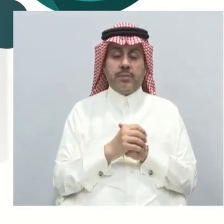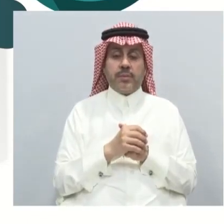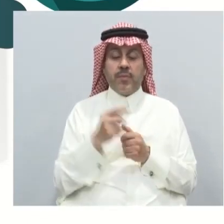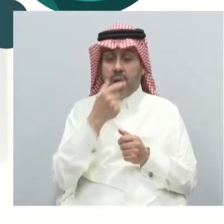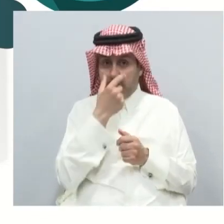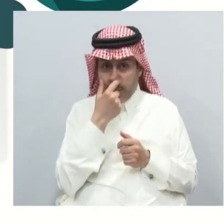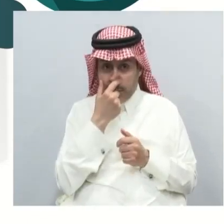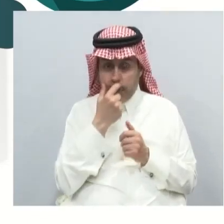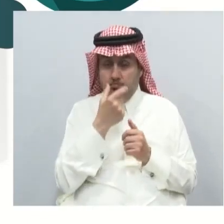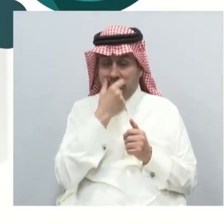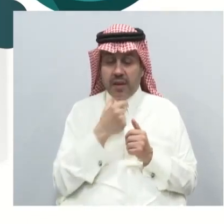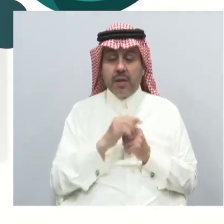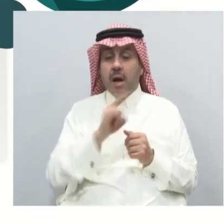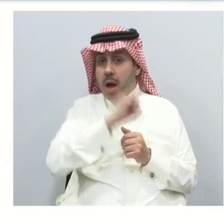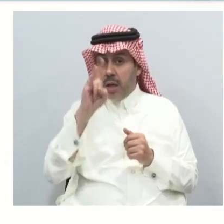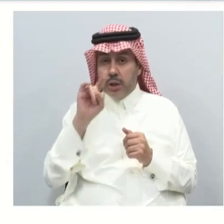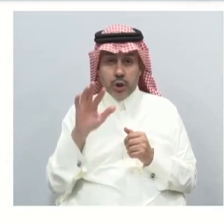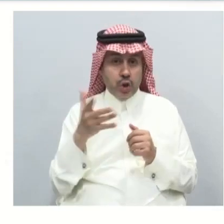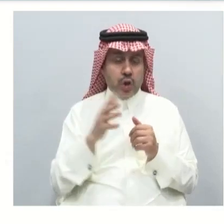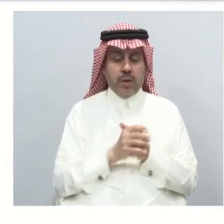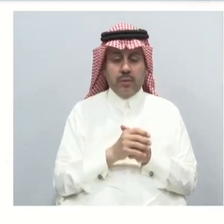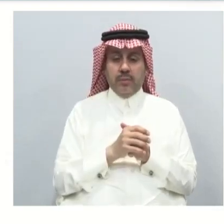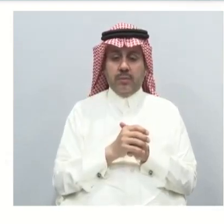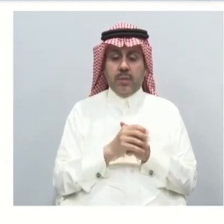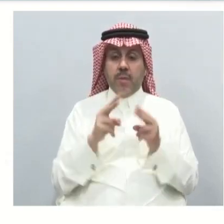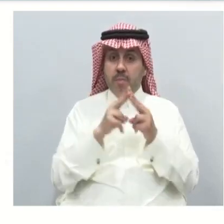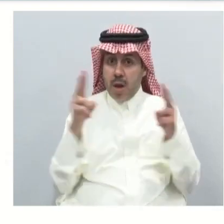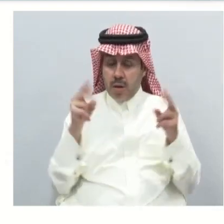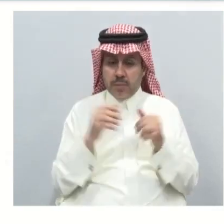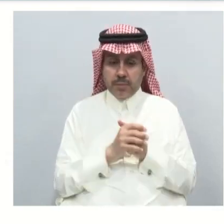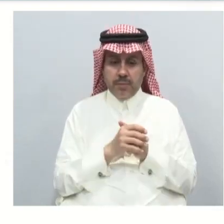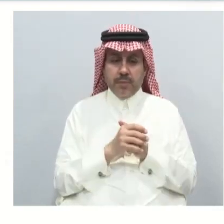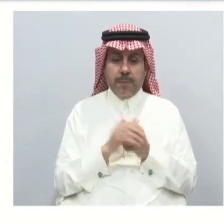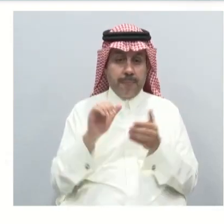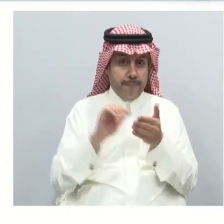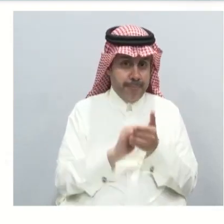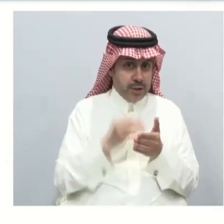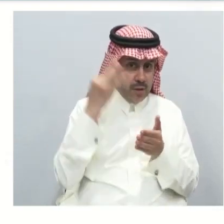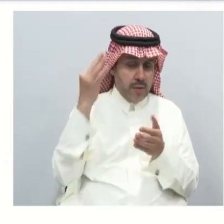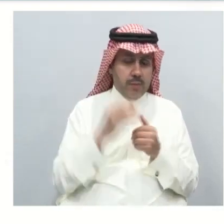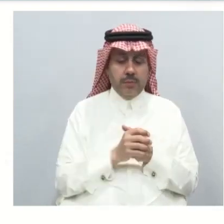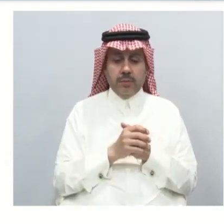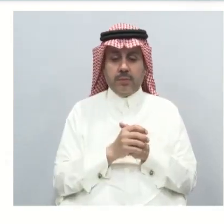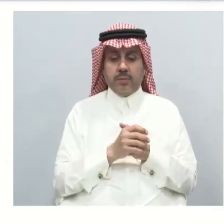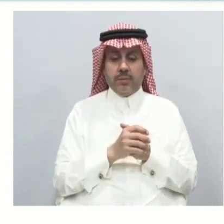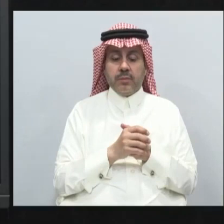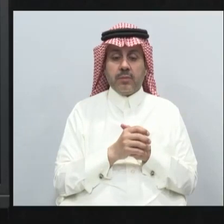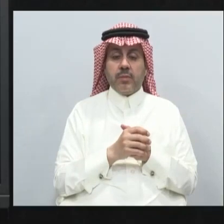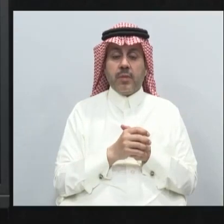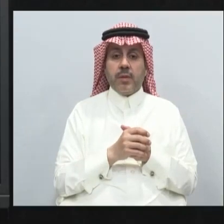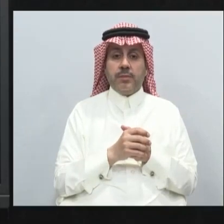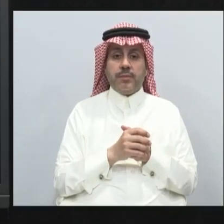قوله غير شاك كما بينا لكم قبل قليل الشرط الثالث اخواني واخواتي